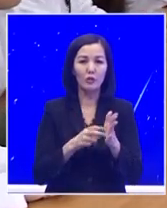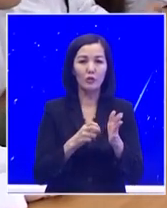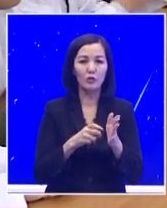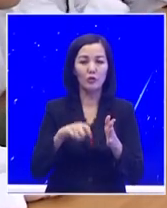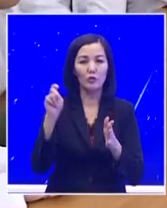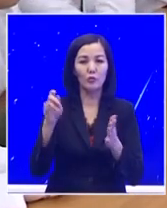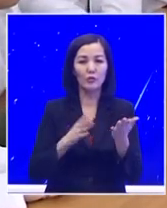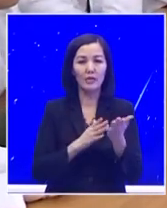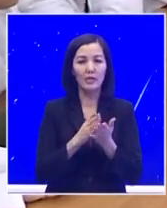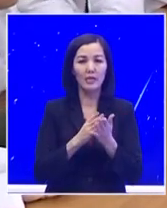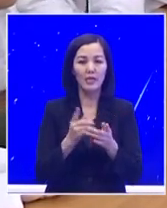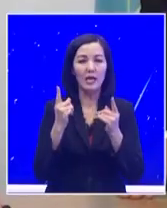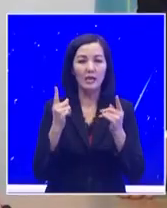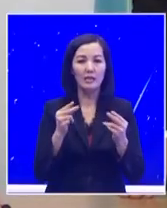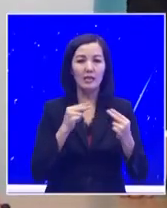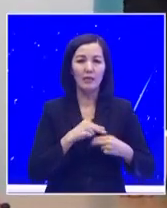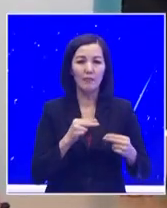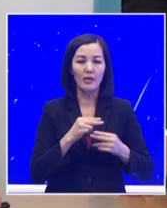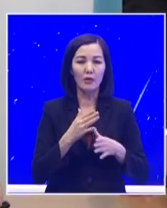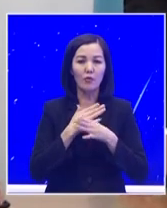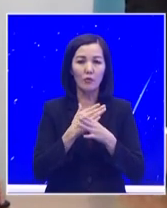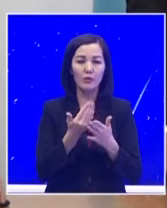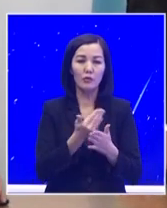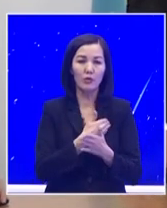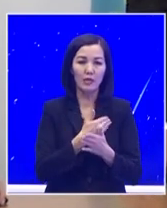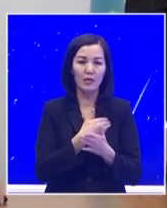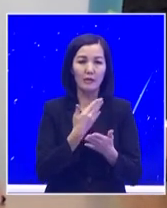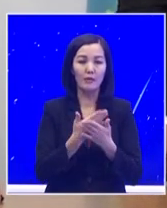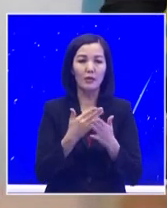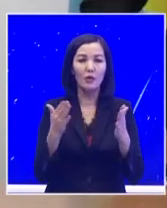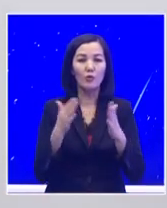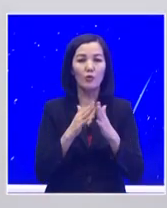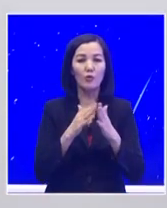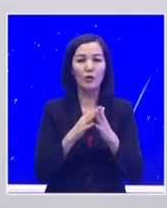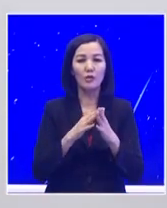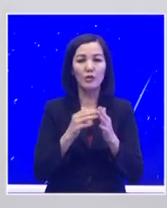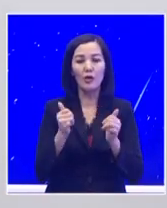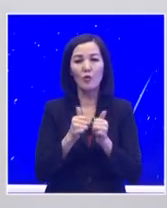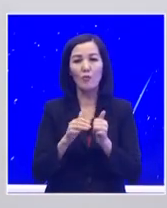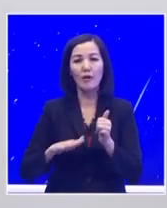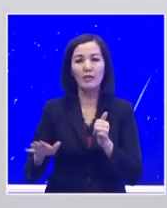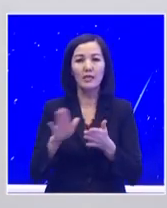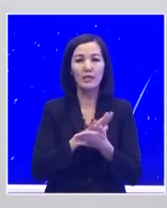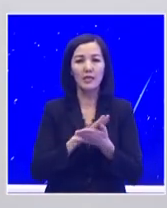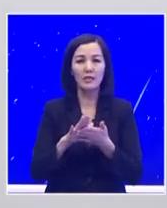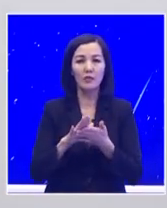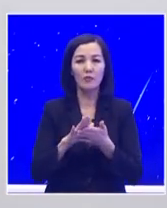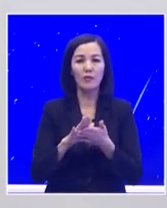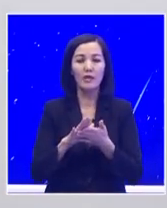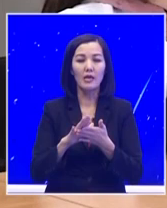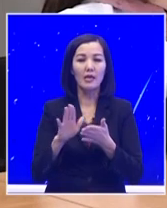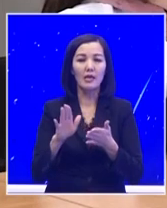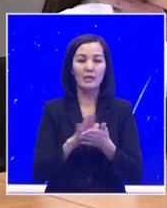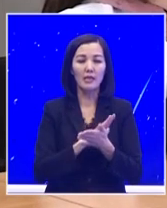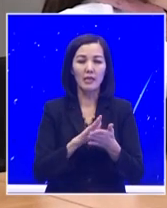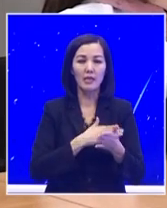соғыс ардагері мен тыл еңбеккерлеріне көмектесуге ниетті. Мәселен, үйлерді және оған іргелес аумақтарды тазартумен қатар еріктілер